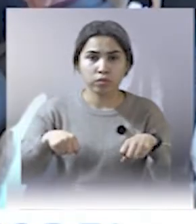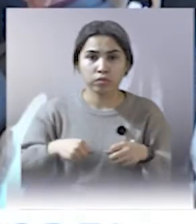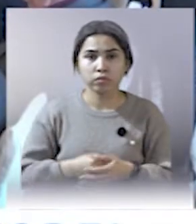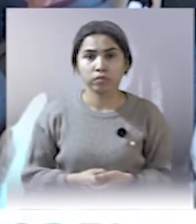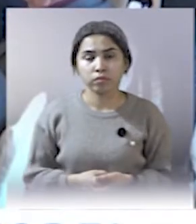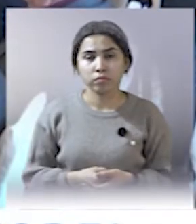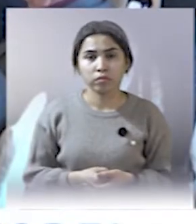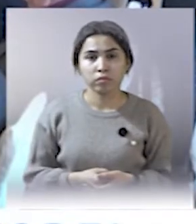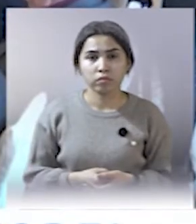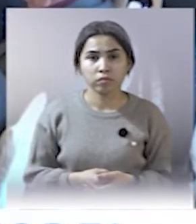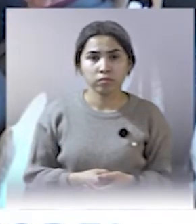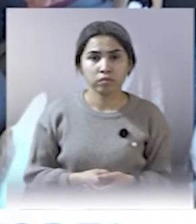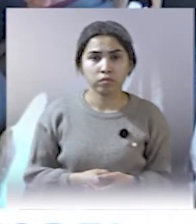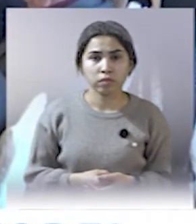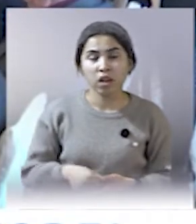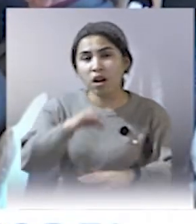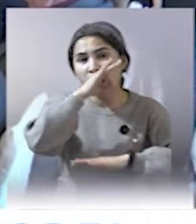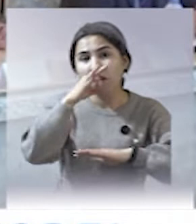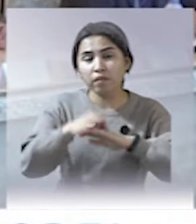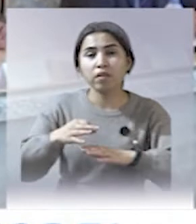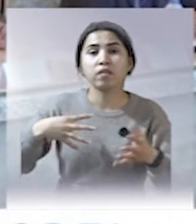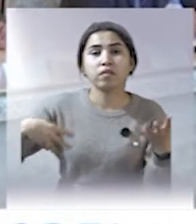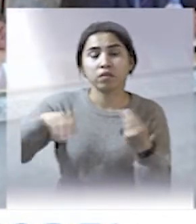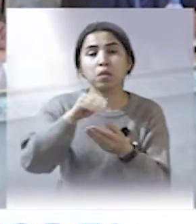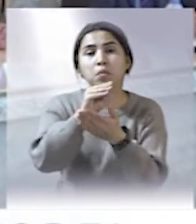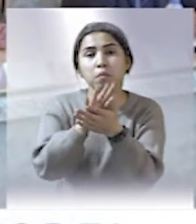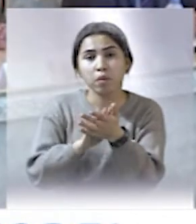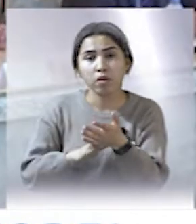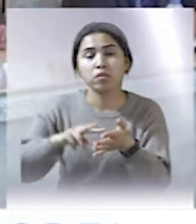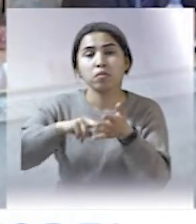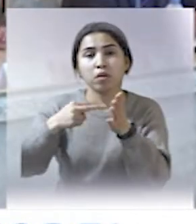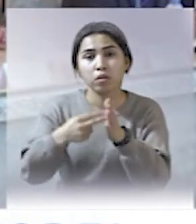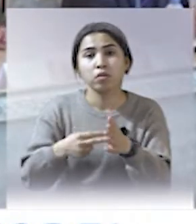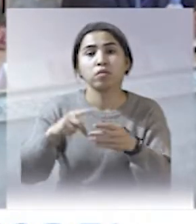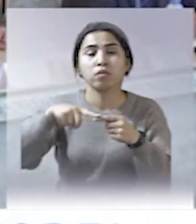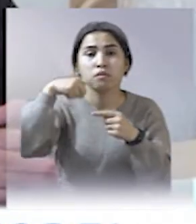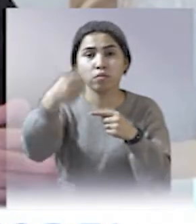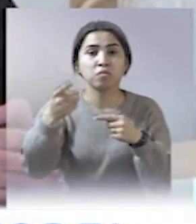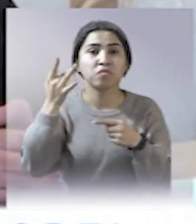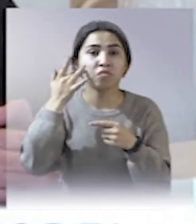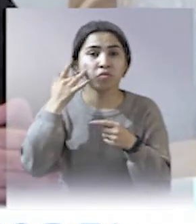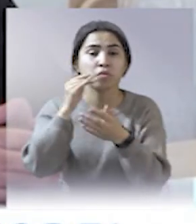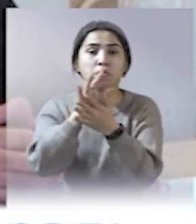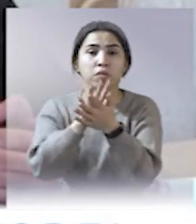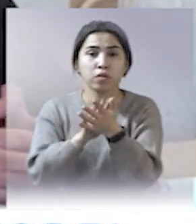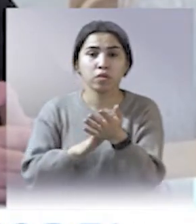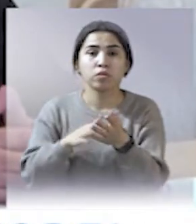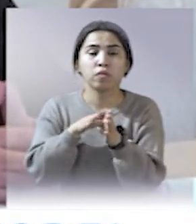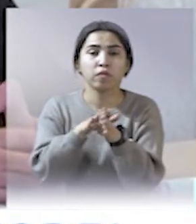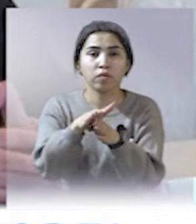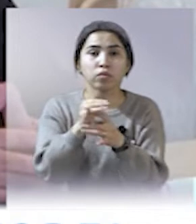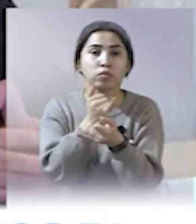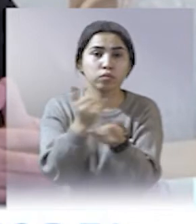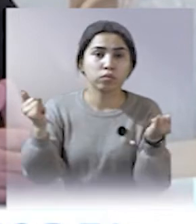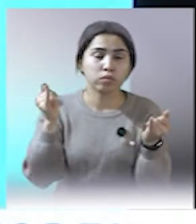Ел ағаларының сөзінен кейін жауаптылар әлі де жасалынатын дүниелер бар екендігін айтып, алдағы уақытта оқулықтардың орнын толтыратындарын